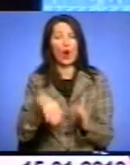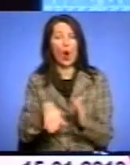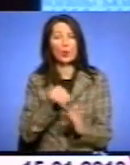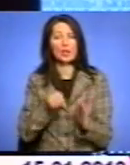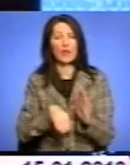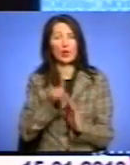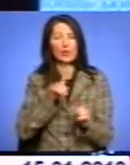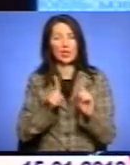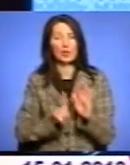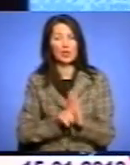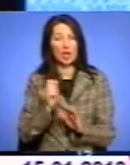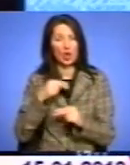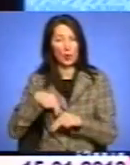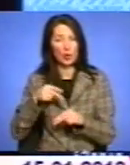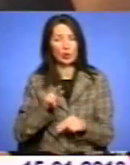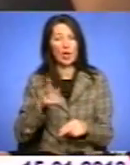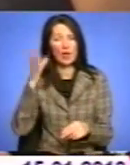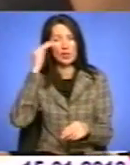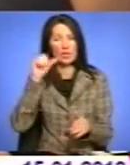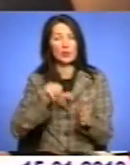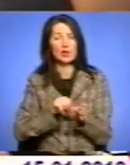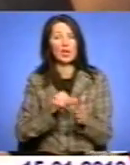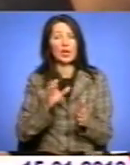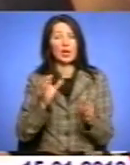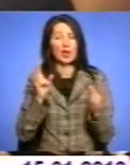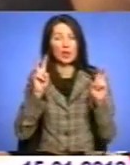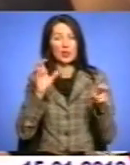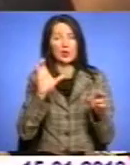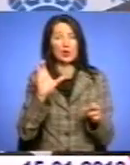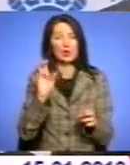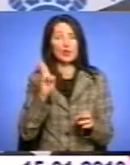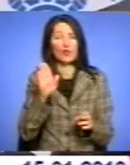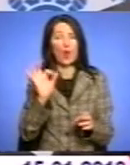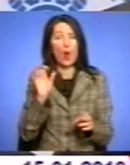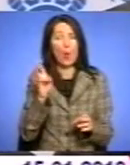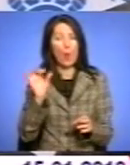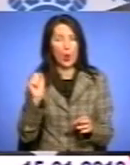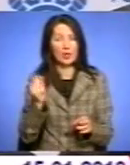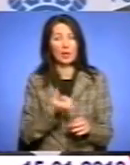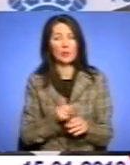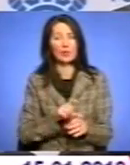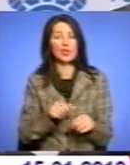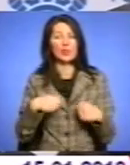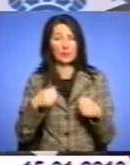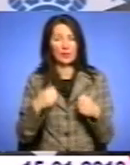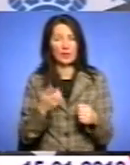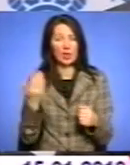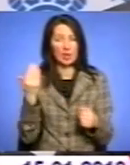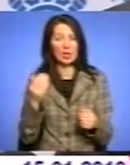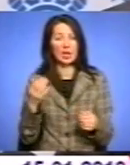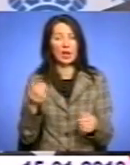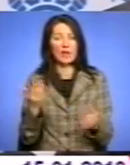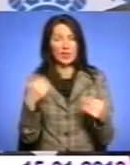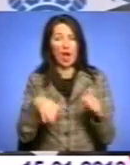вважають представники Всеукраїнського об'єднання «Свобода», більш плідно, ніж за попередніх скликань. Депутати вже обрали керівництво парламенту,